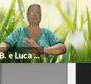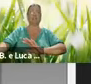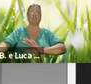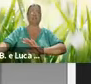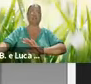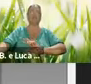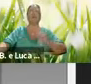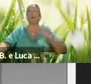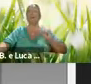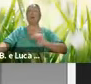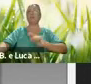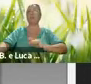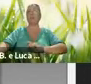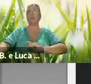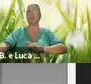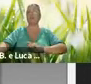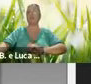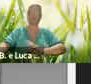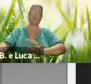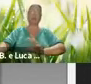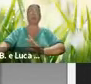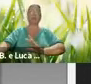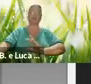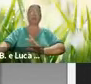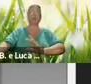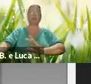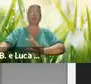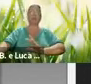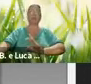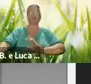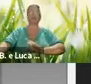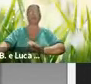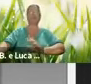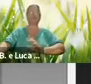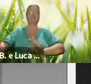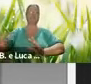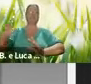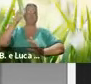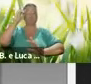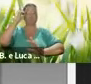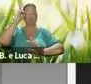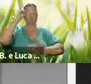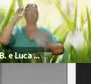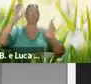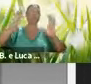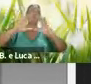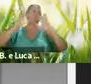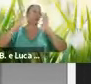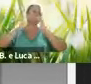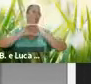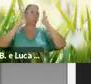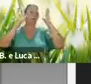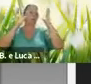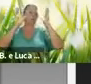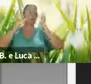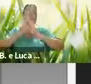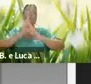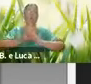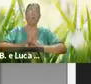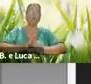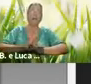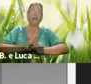essere attenti. E Bonario commentò, beh, entusiasta, diciamo così, molto, un